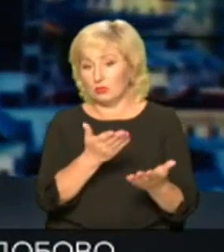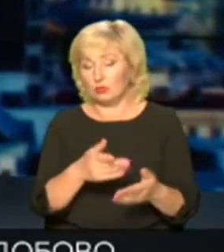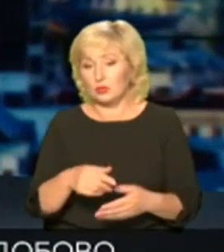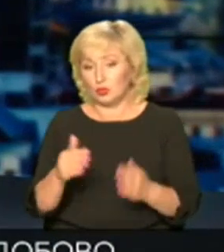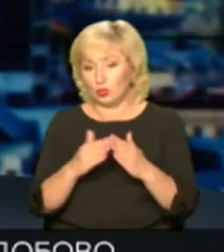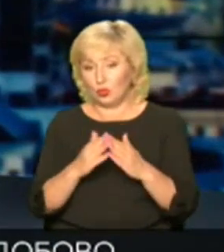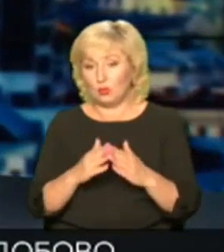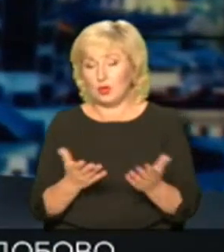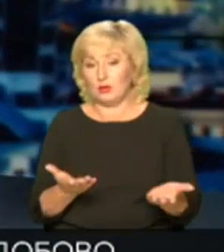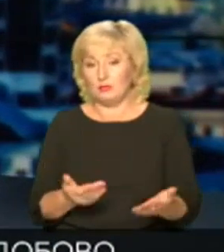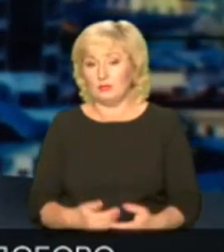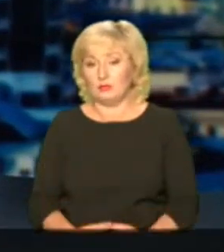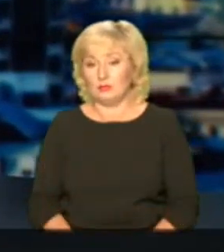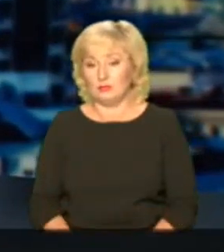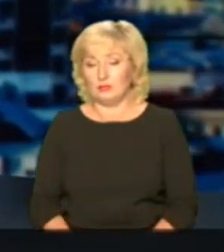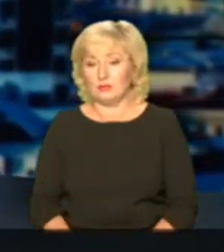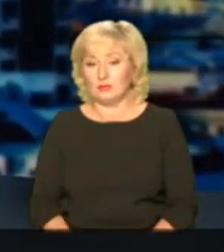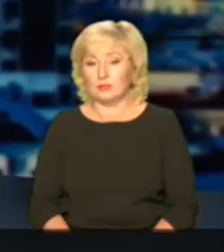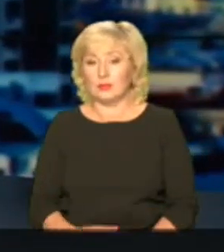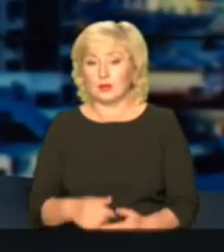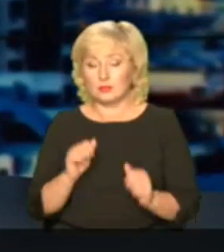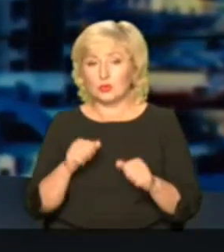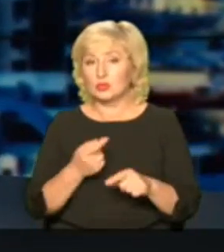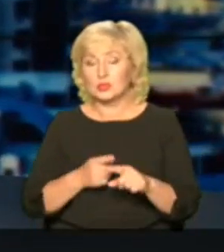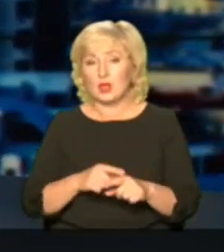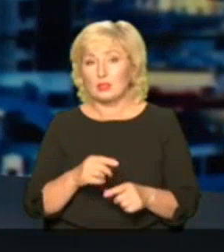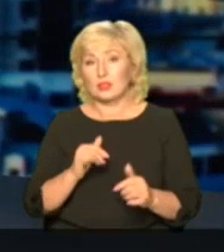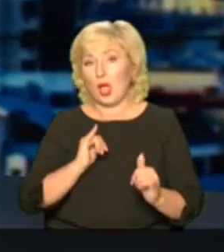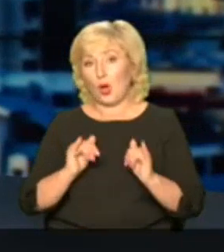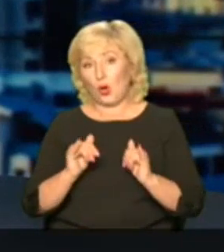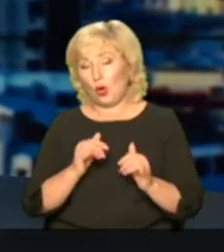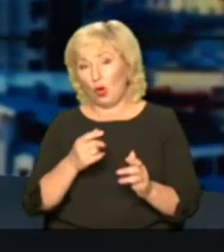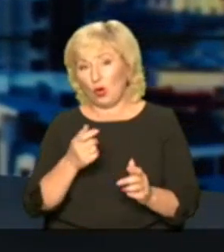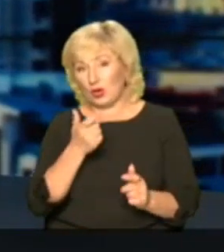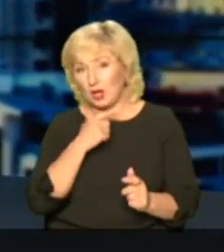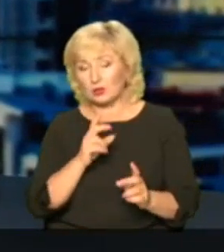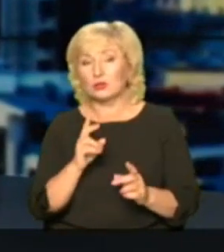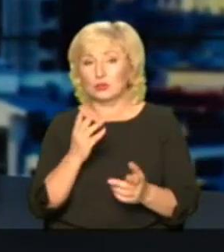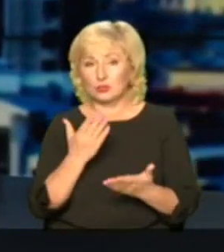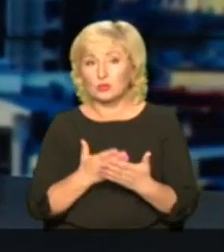вдома. Ну, може, це, в принципі, некоректно. Або, якщо є у